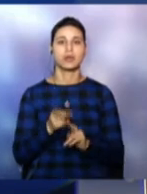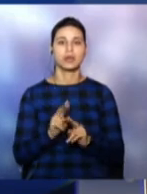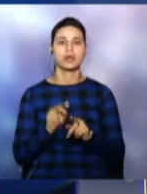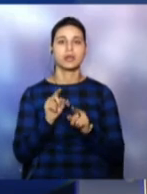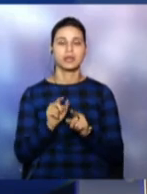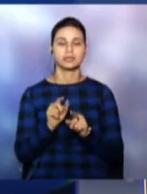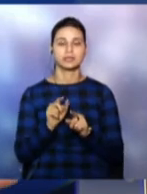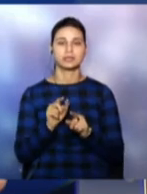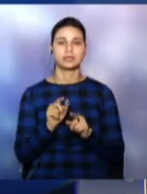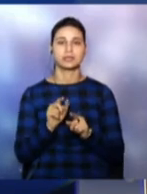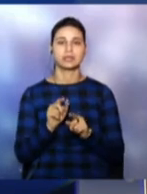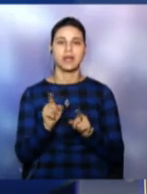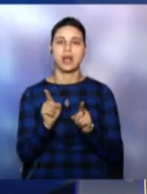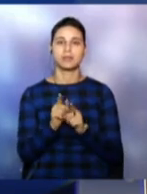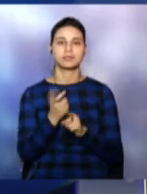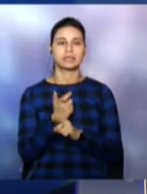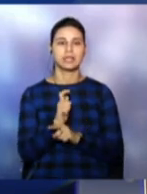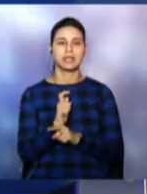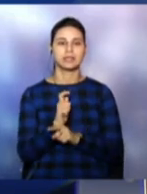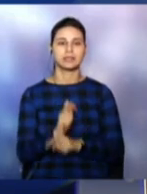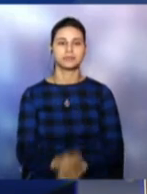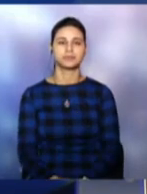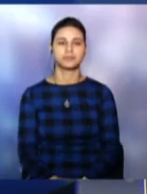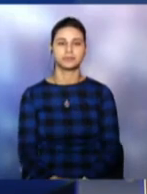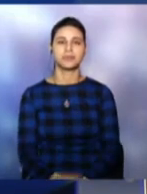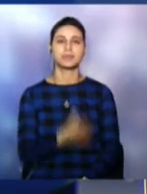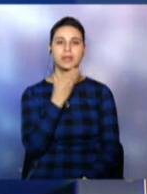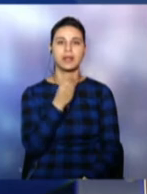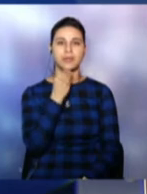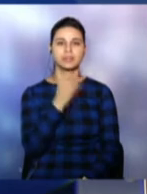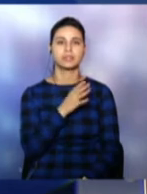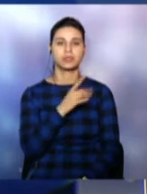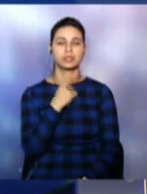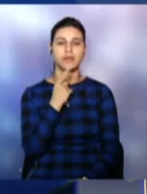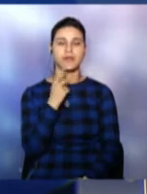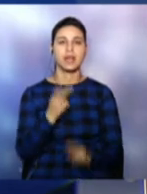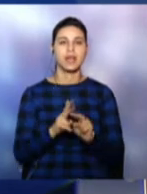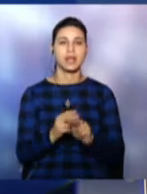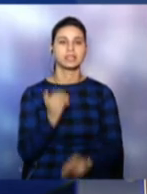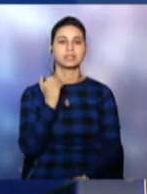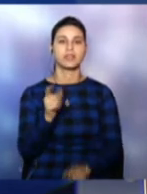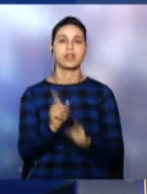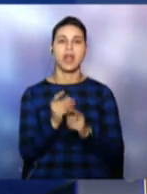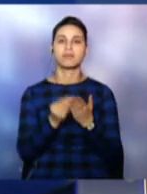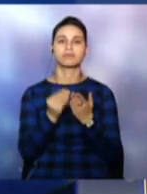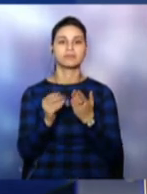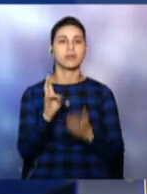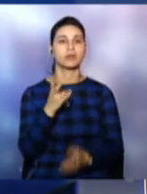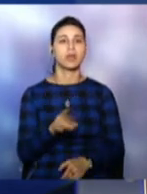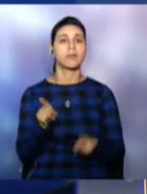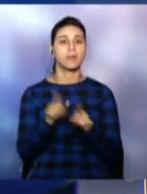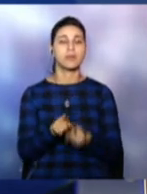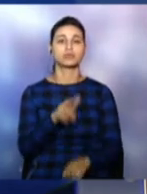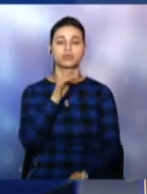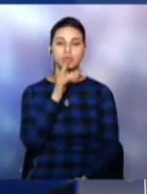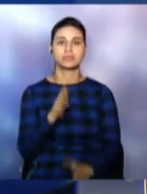არათუ დასაგმობი, აი ძალიან ლამაზად თქვით ახლა ეს თქვენ არ იყო დასაგმობი, მაგრამ ამავე დროს ცოტა